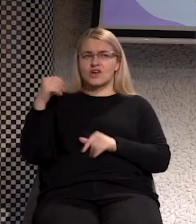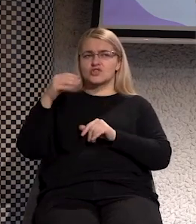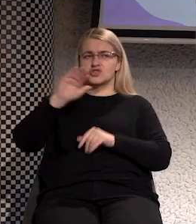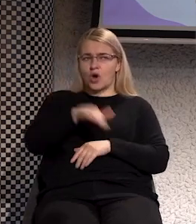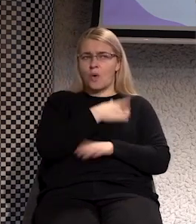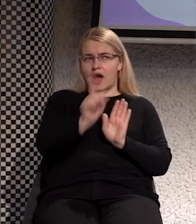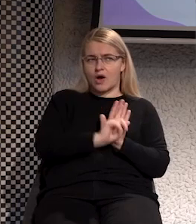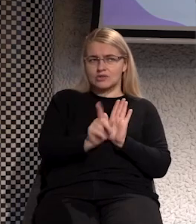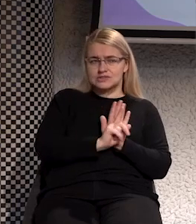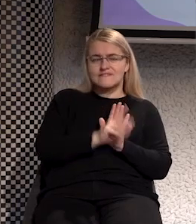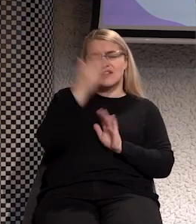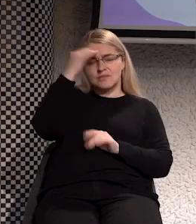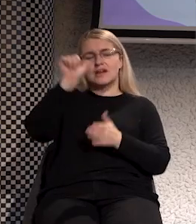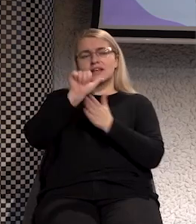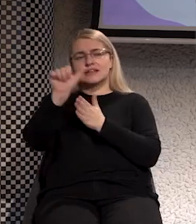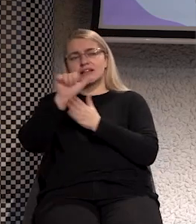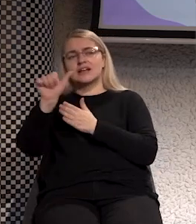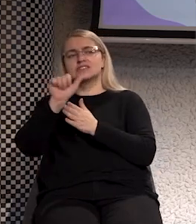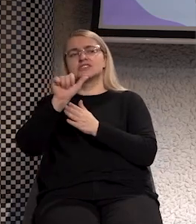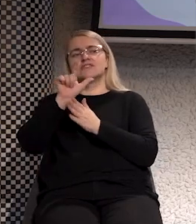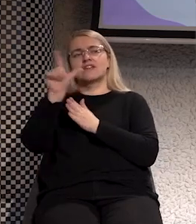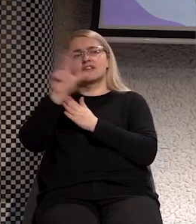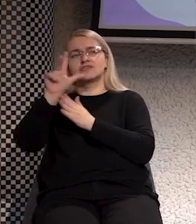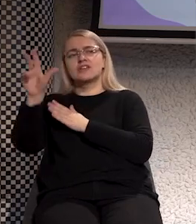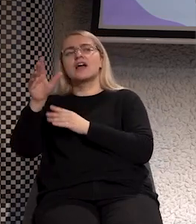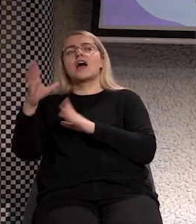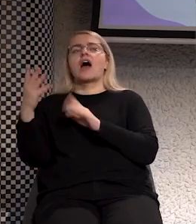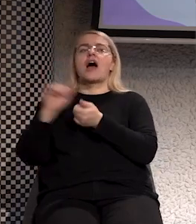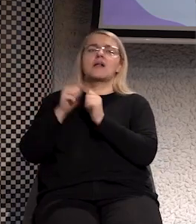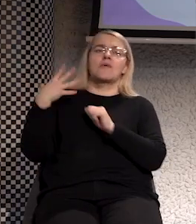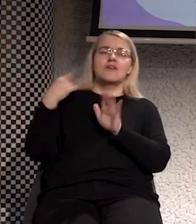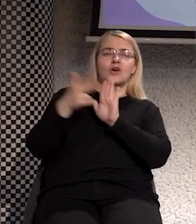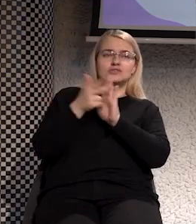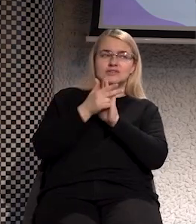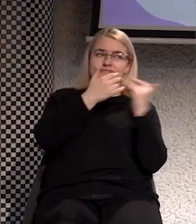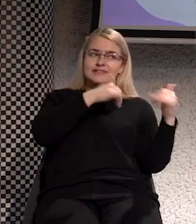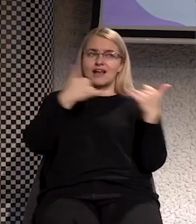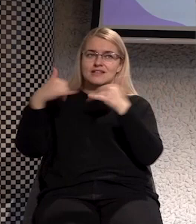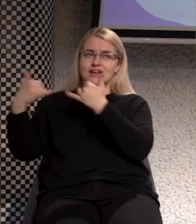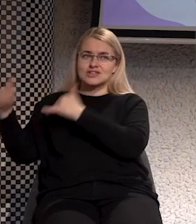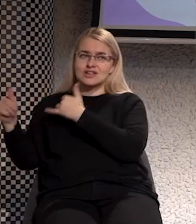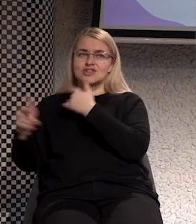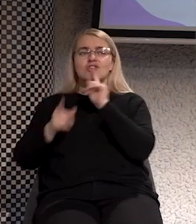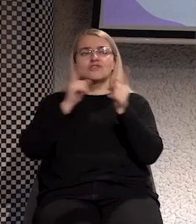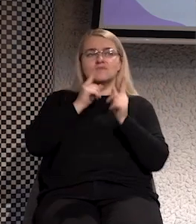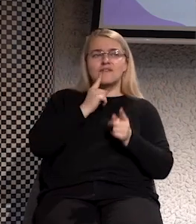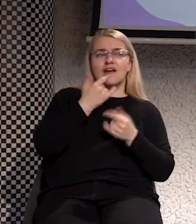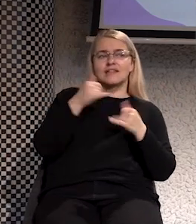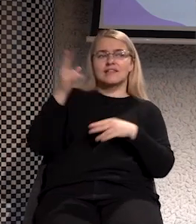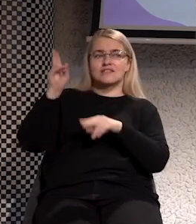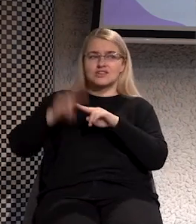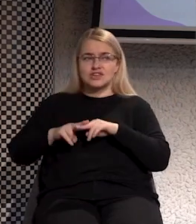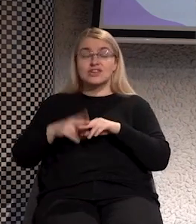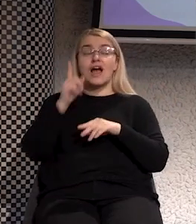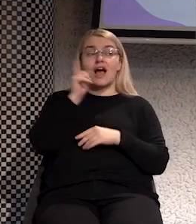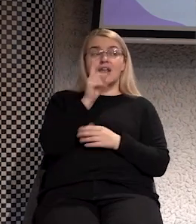że z chłopcami w wieku 11+, czy nie wiem, już 18-latkami rozmawia się o trochę innych rzeczach i trochę innymi narzędziami, ale